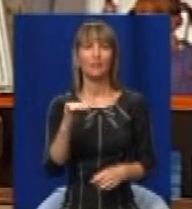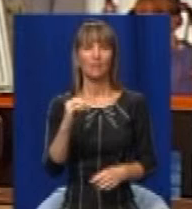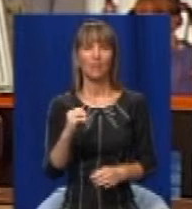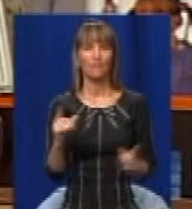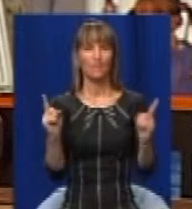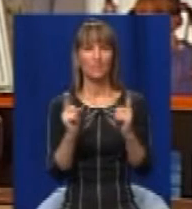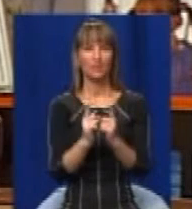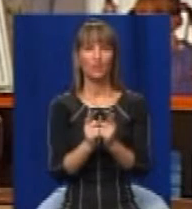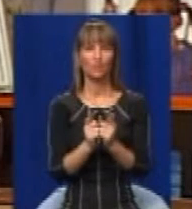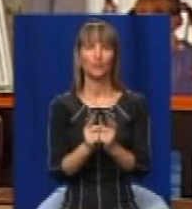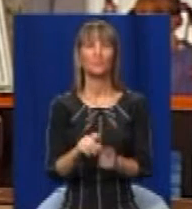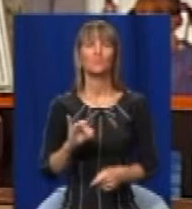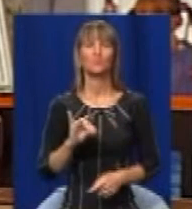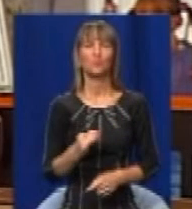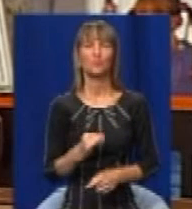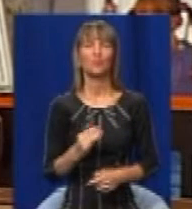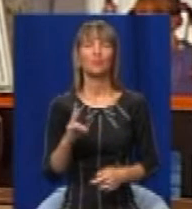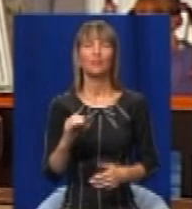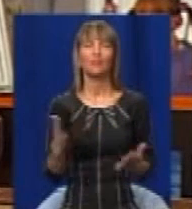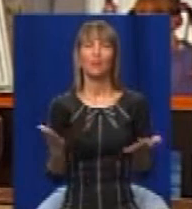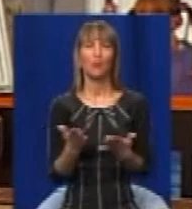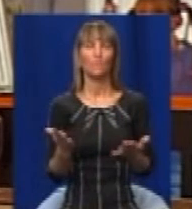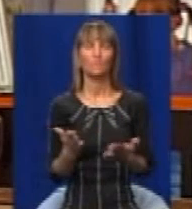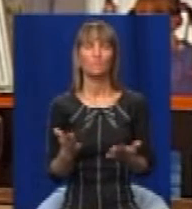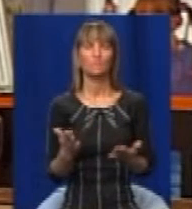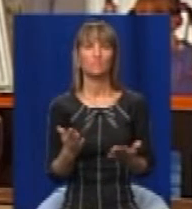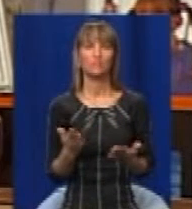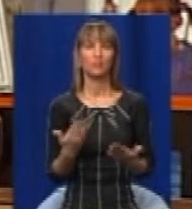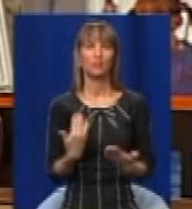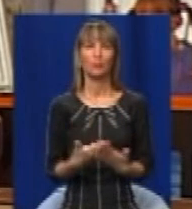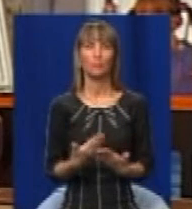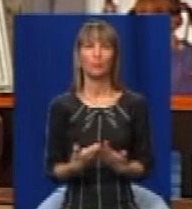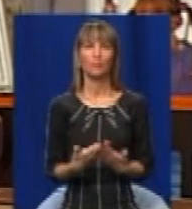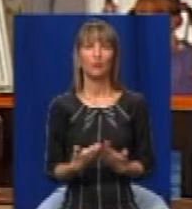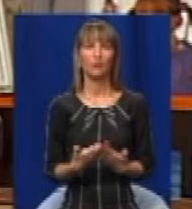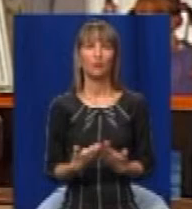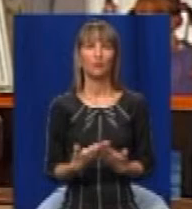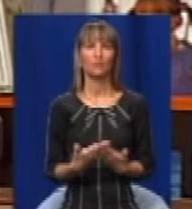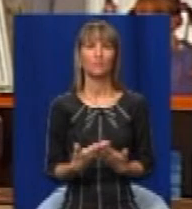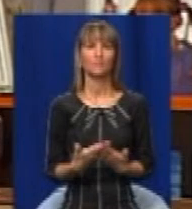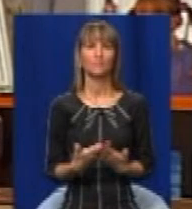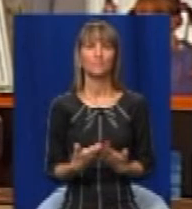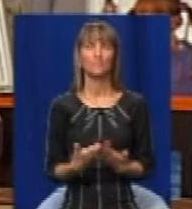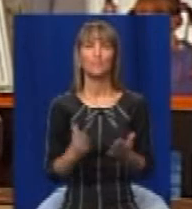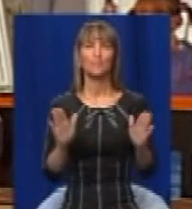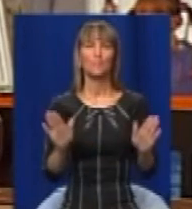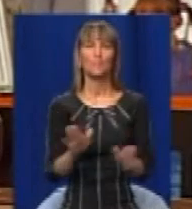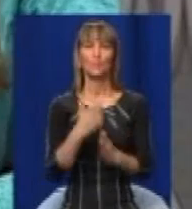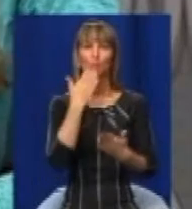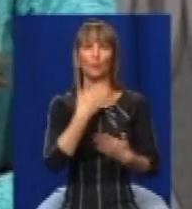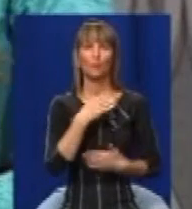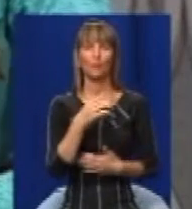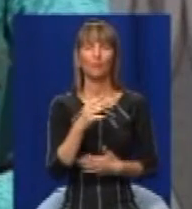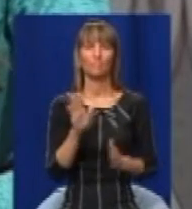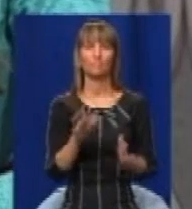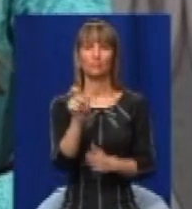зустрічі і на якусь там, наприклад, пісні улюбленого певця.